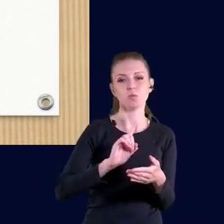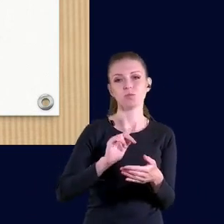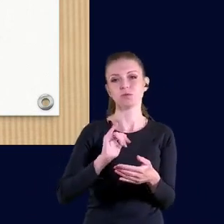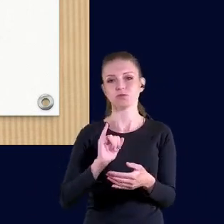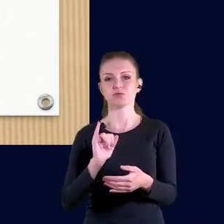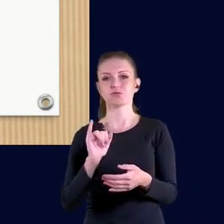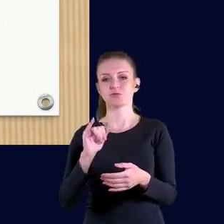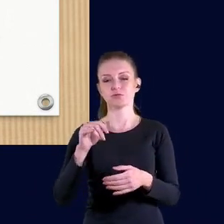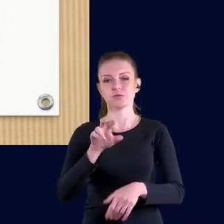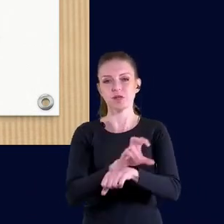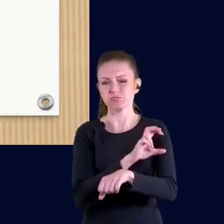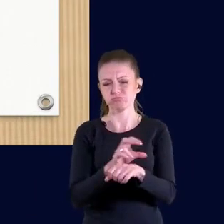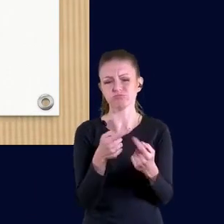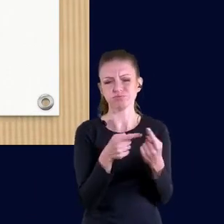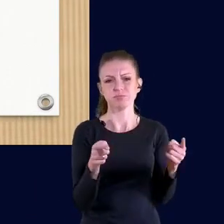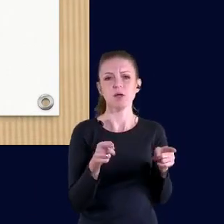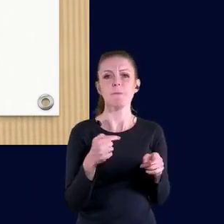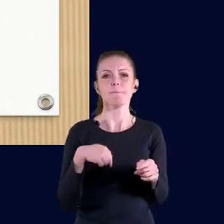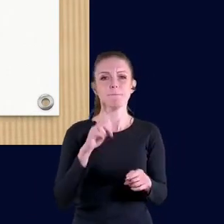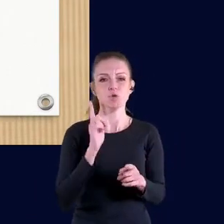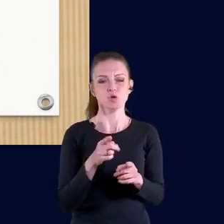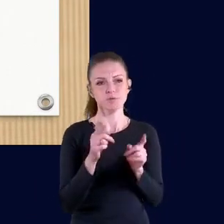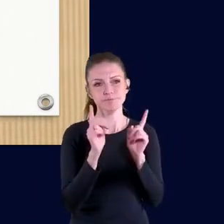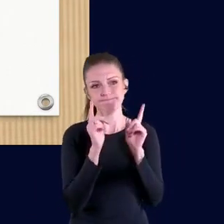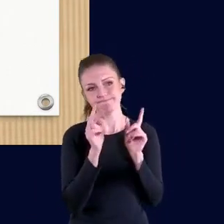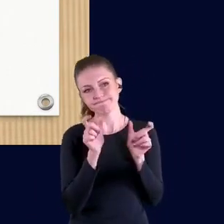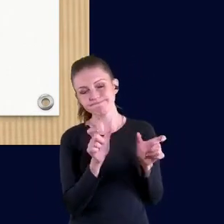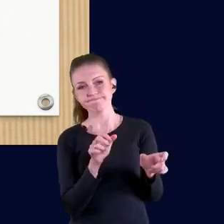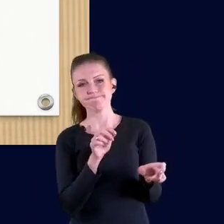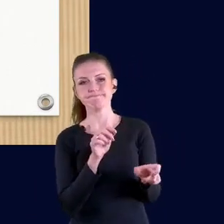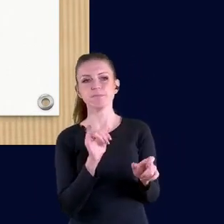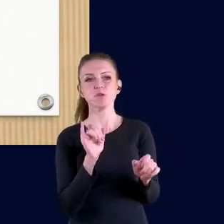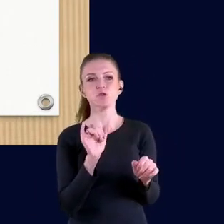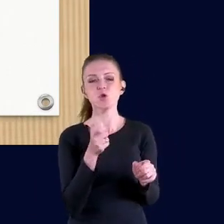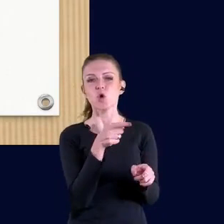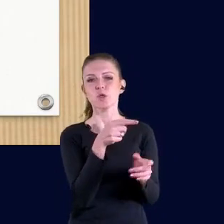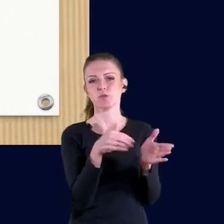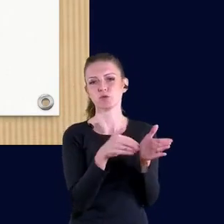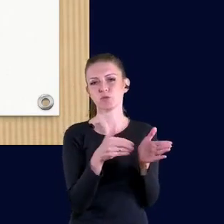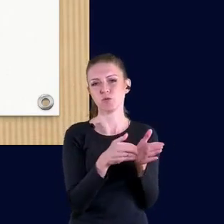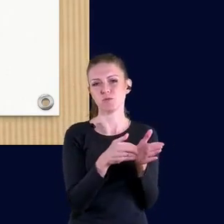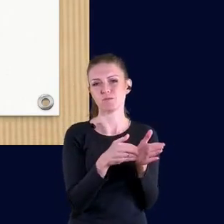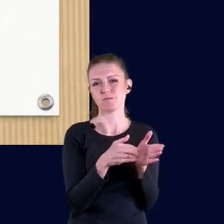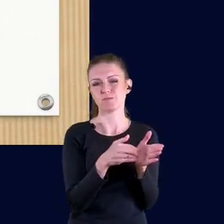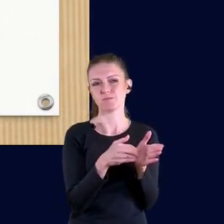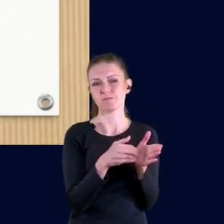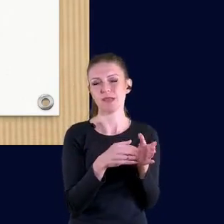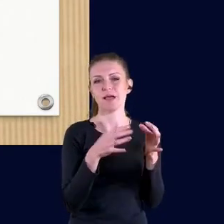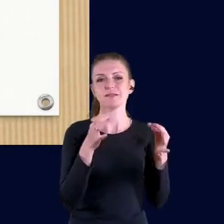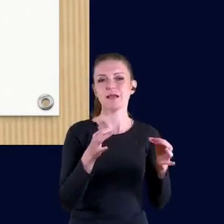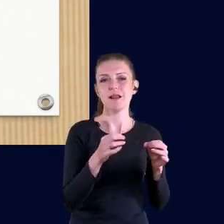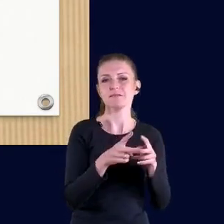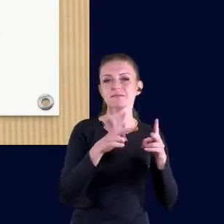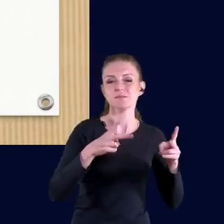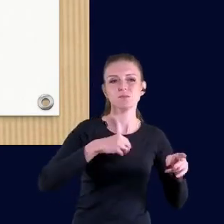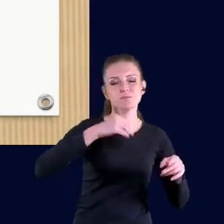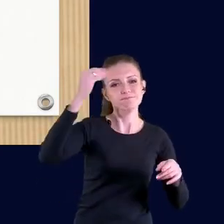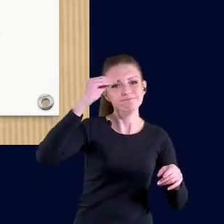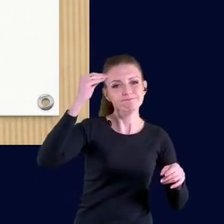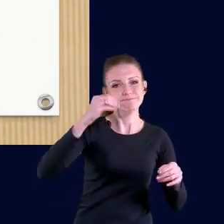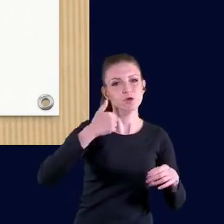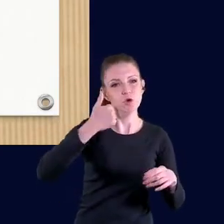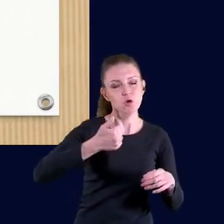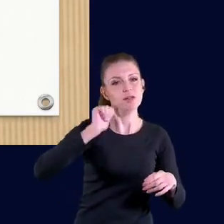specyficzną że musimy bardzo baczniej zwracać uwagę na to czego nie potrzebują na danym etapie powiedzmy czy też etapie edukacyjnym